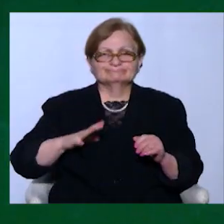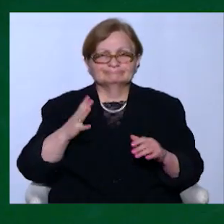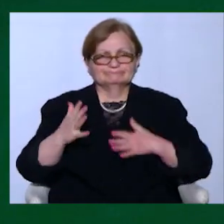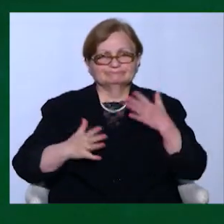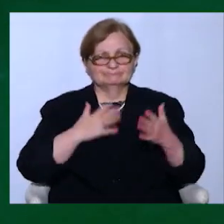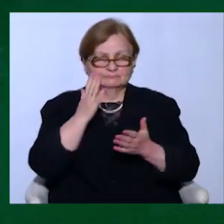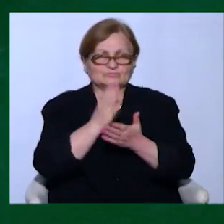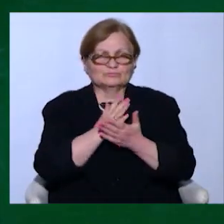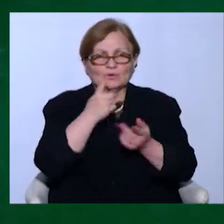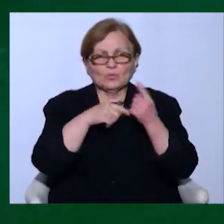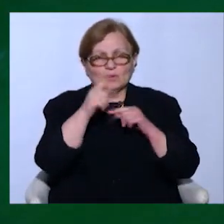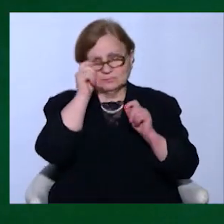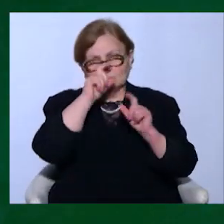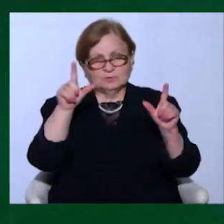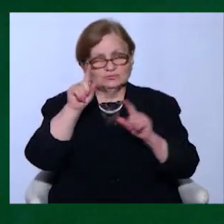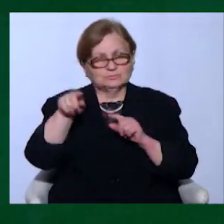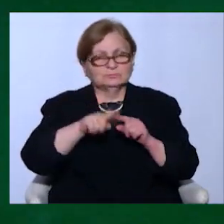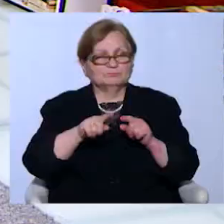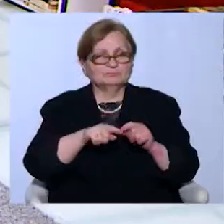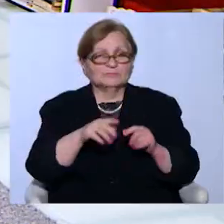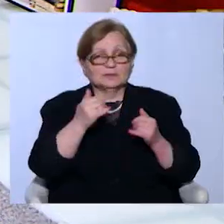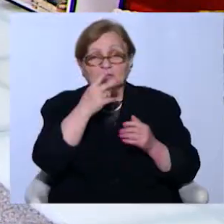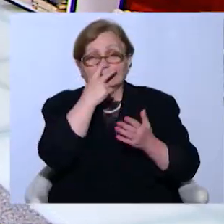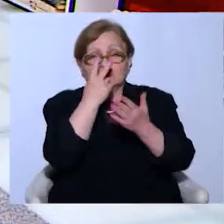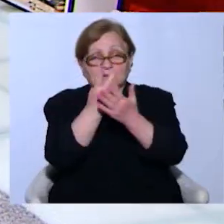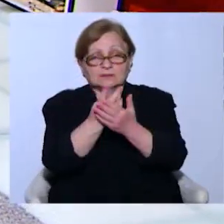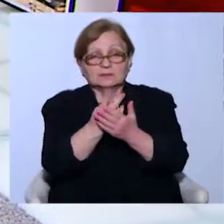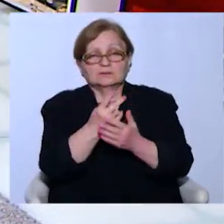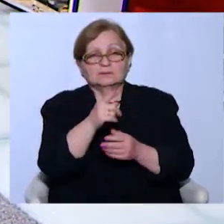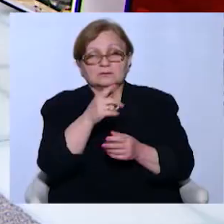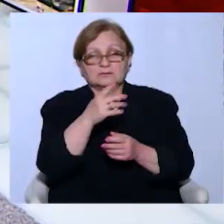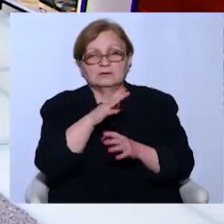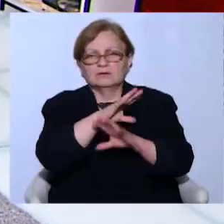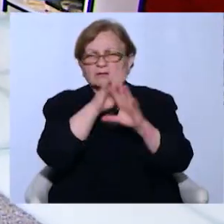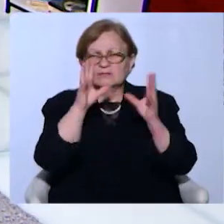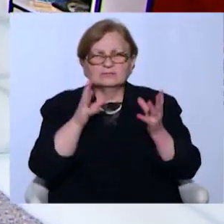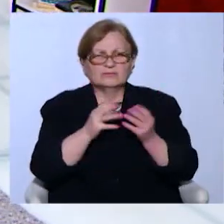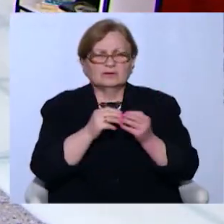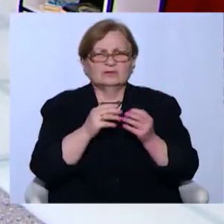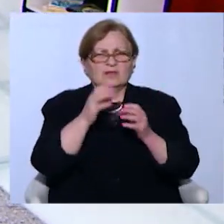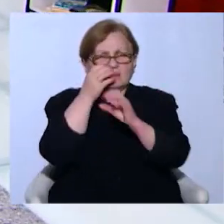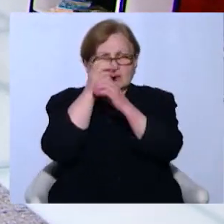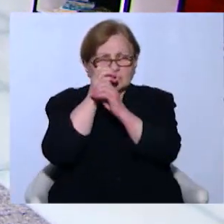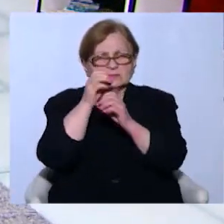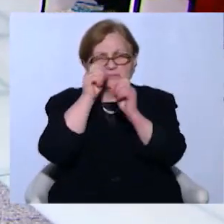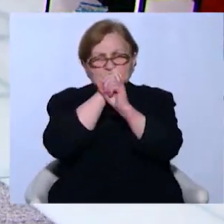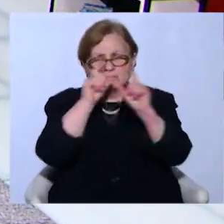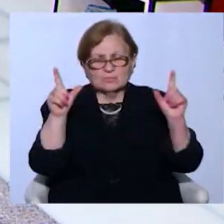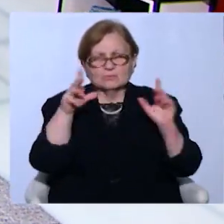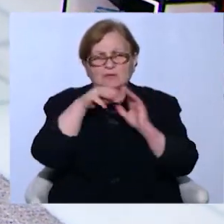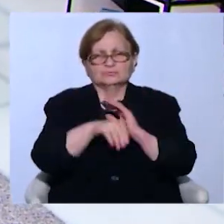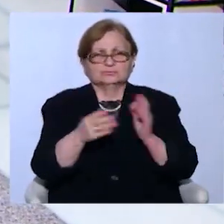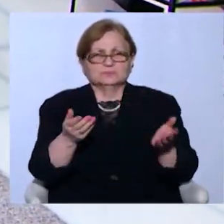მალე დაუბრუნდებით თქვენ სკოლებს. აი ხედავთ, თითქმის ამ სტუდიაშიც არის ამის სურათი, თითქმის ყველა ლაბორატორიაში, სკოლის